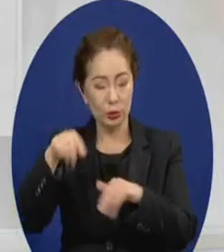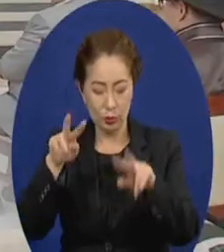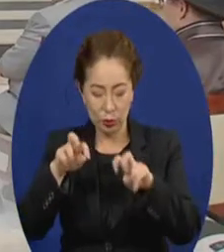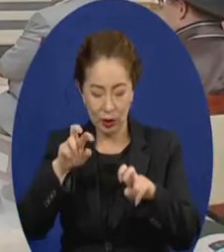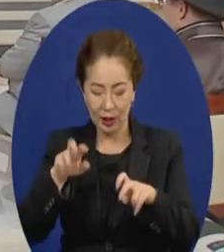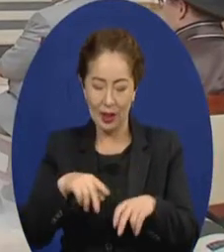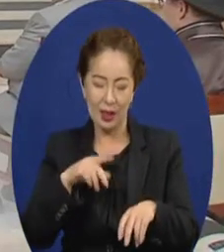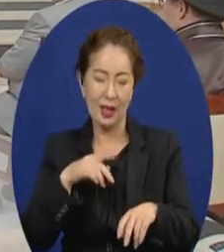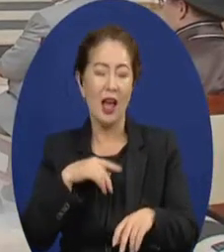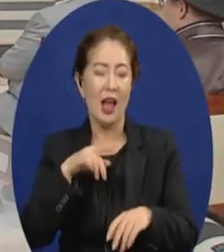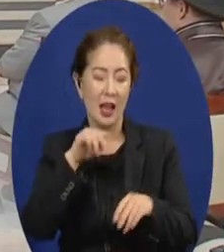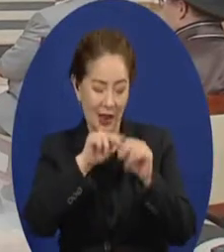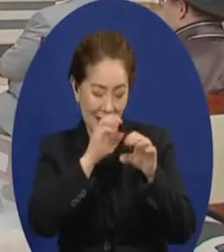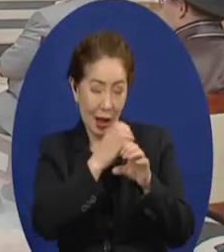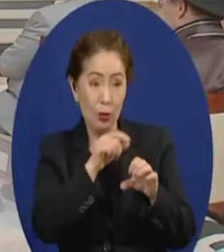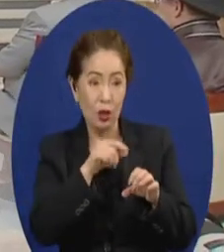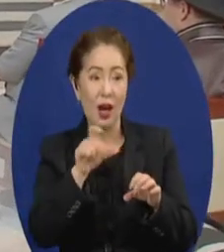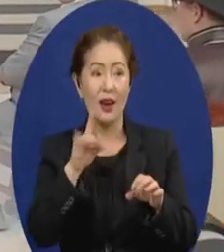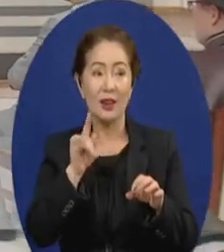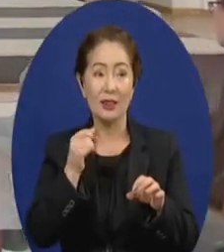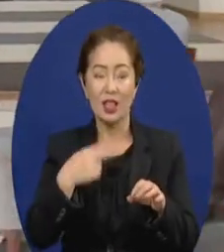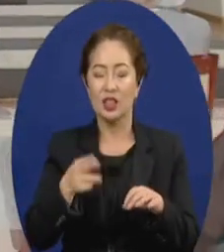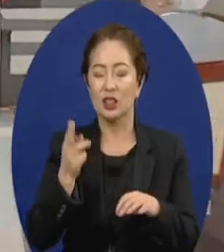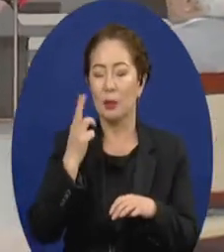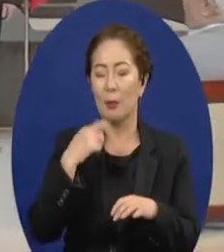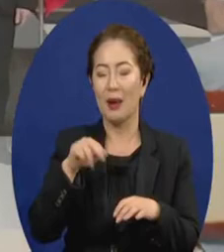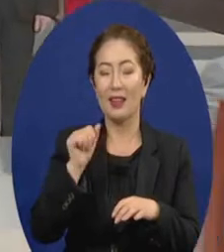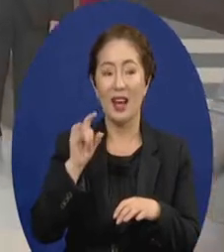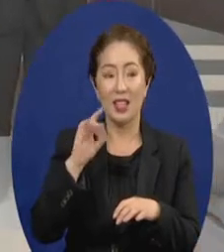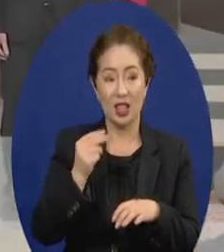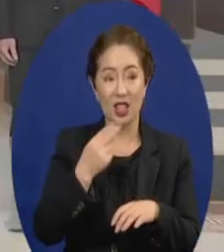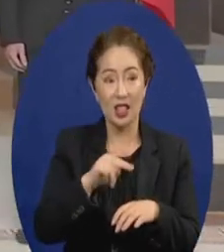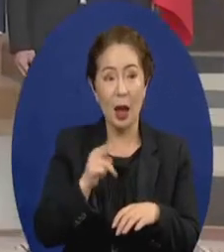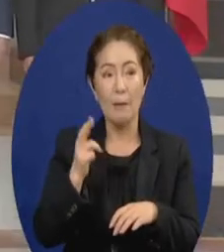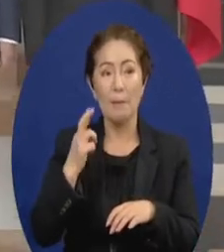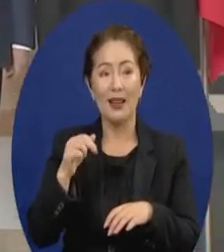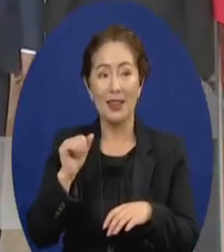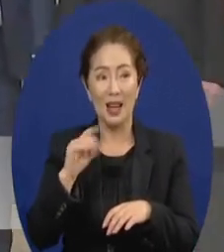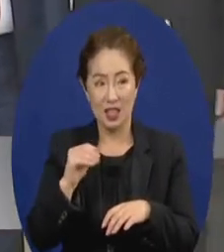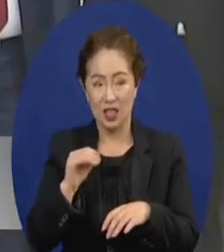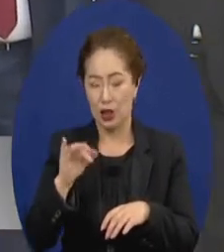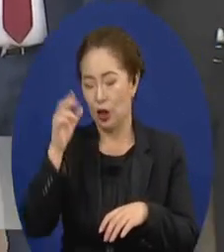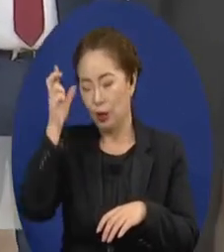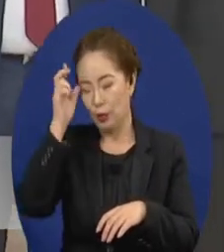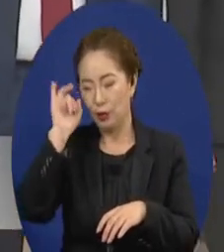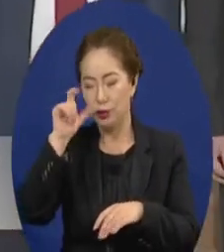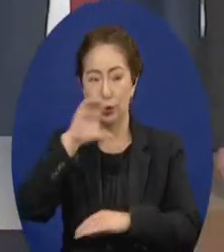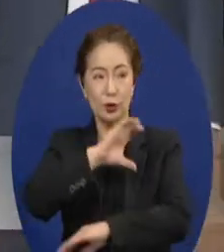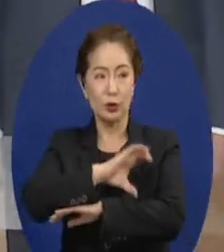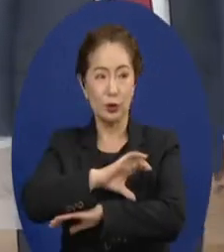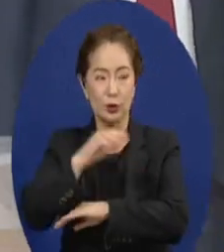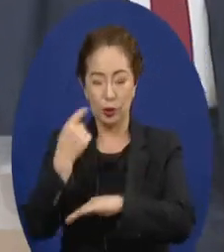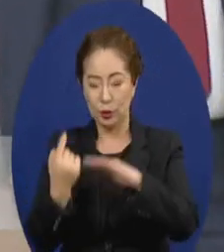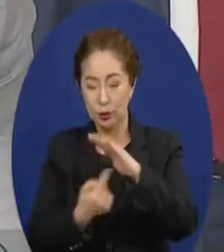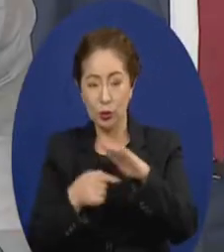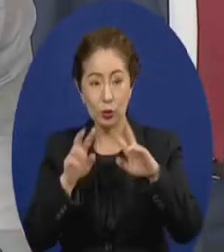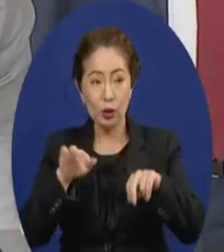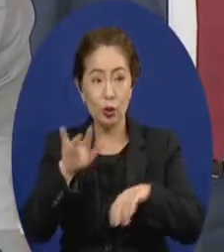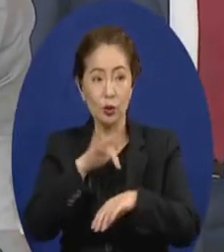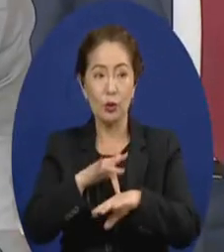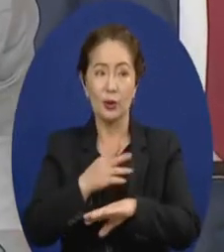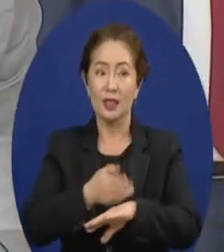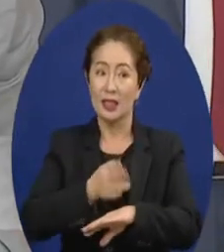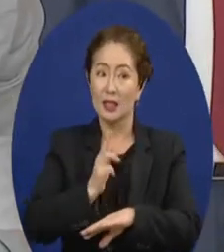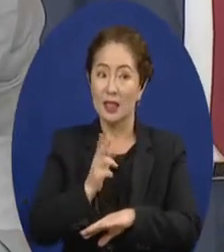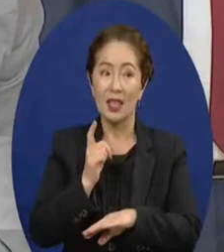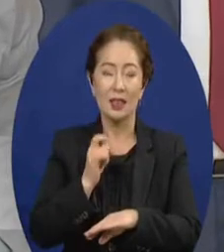лабораторийн ерөнхийлөгч доктор профессор Дэндвийн Бадарч, Монгол улсын боловсролын их сургуулийн боловсролын суурь судалгааны төвийн